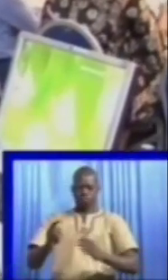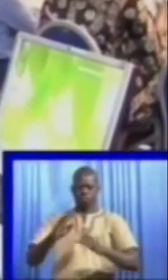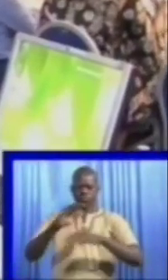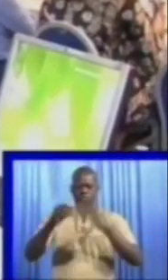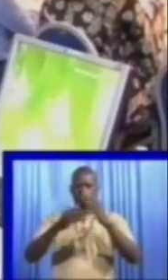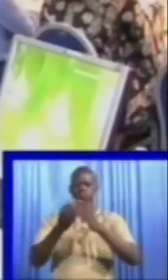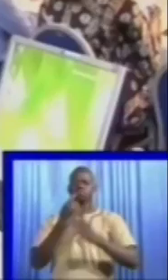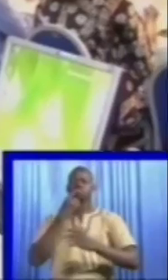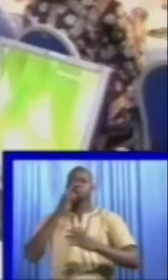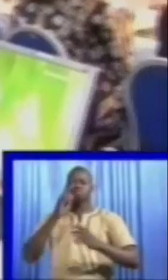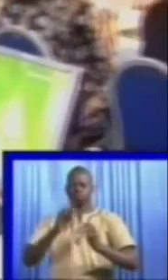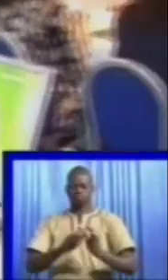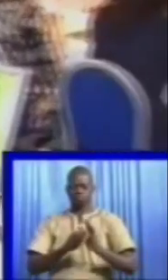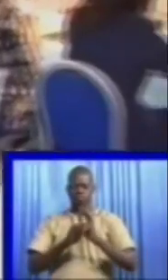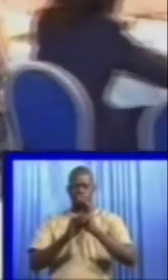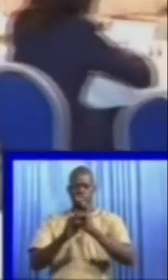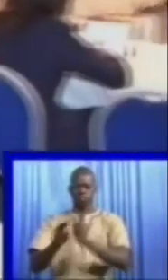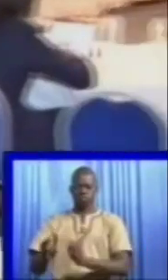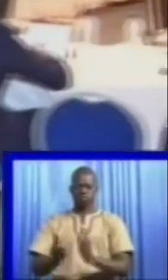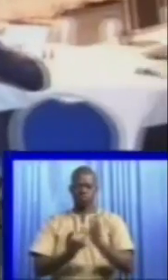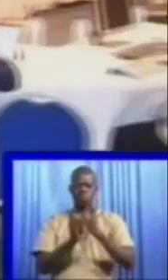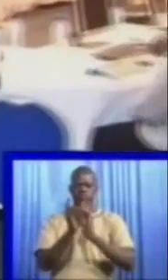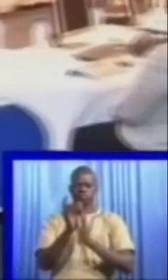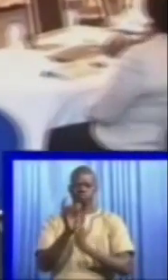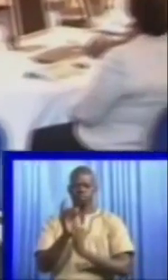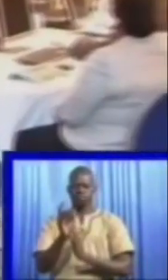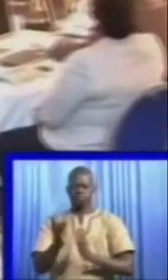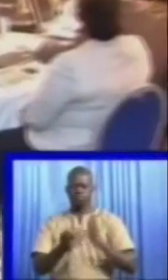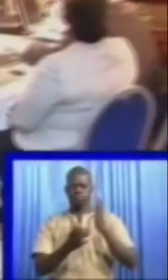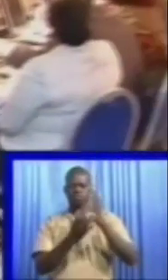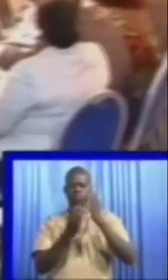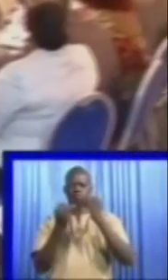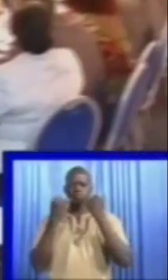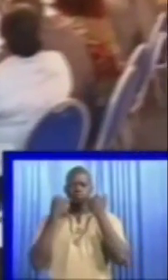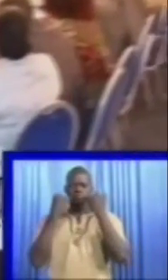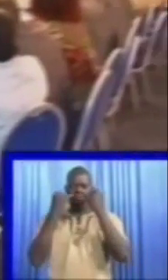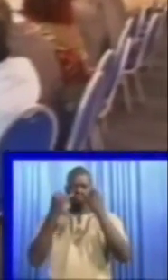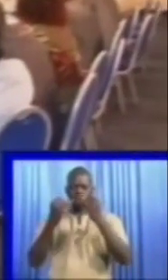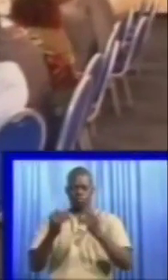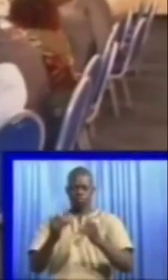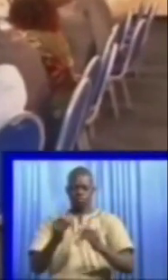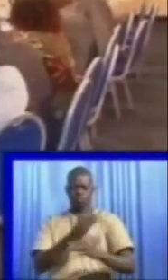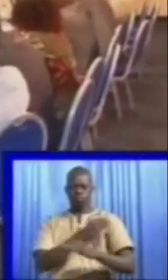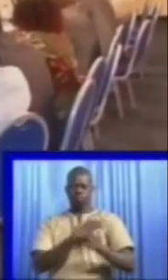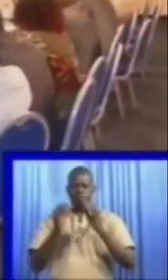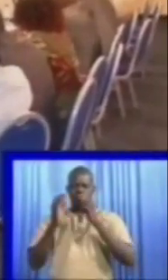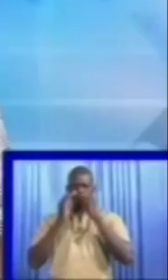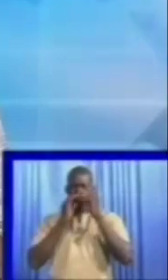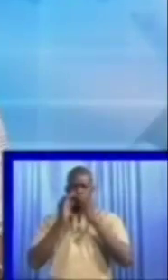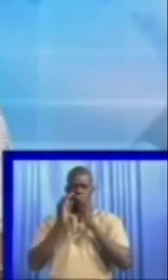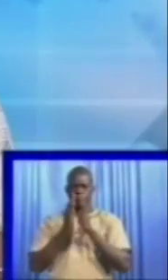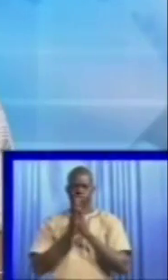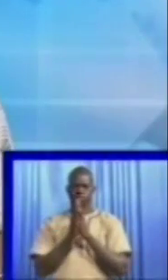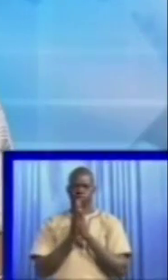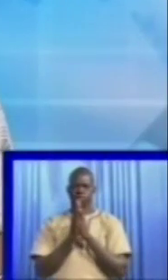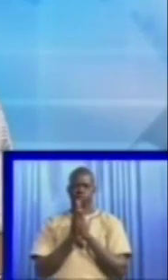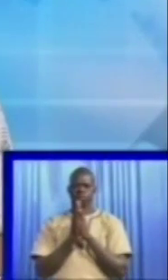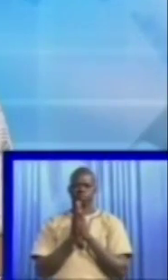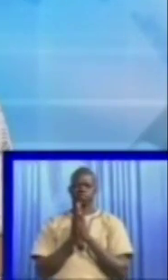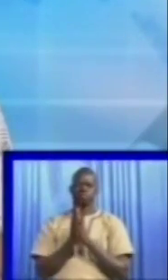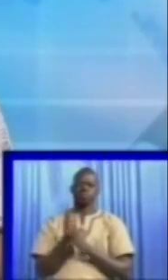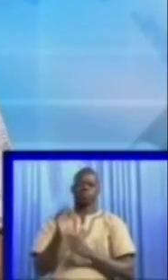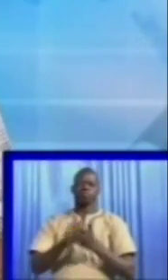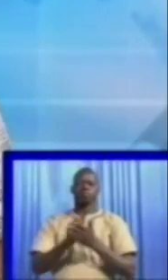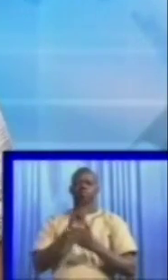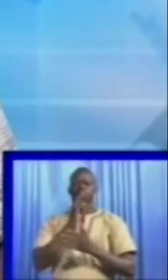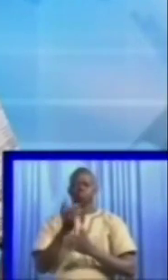être aussi un modèle en matière de développement des technologies de l'information et de la communication. C'est un